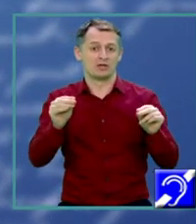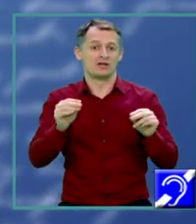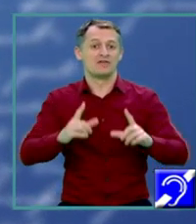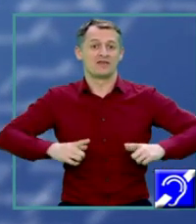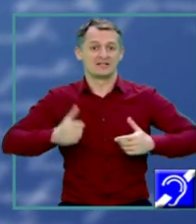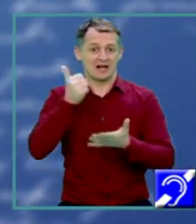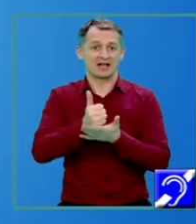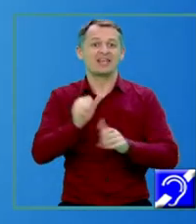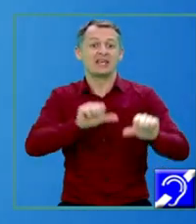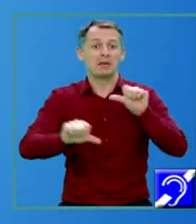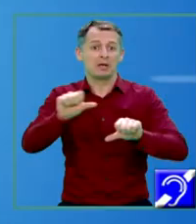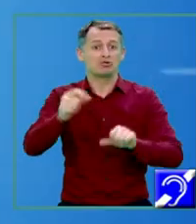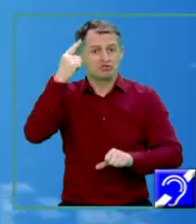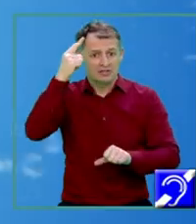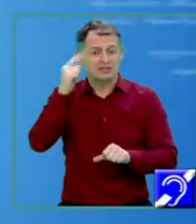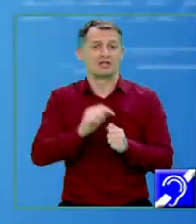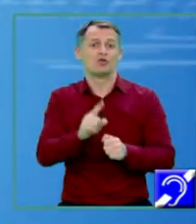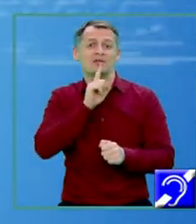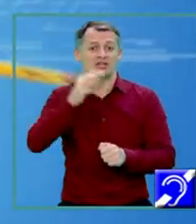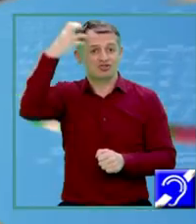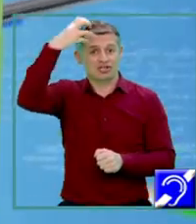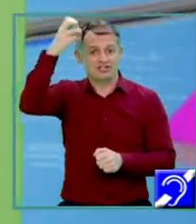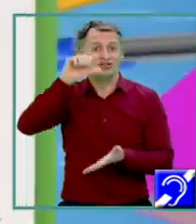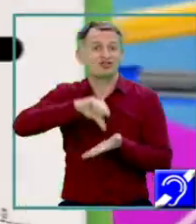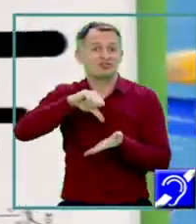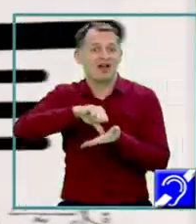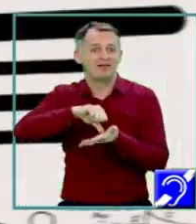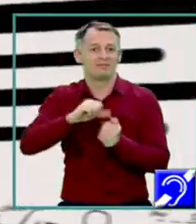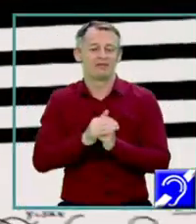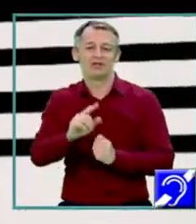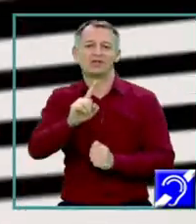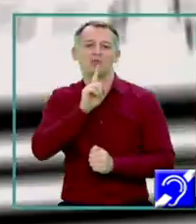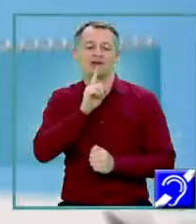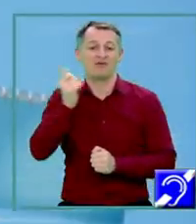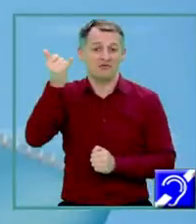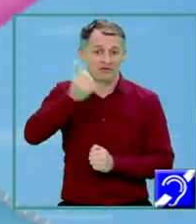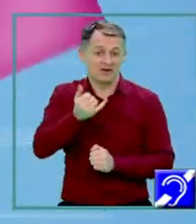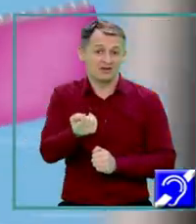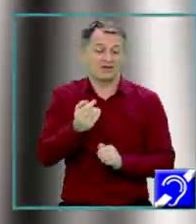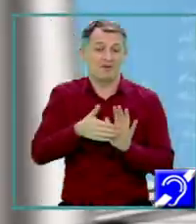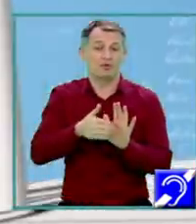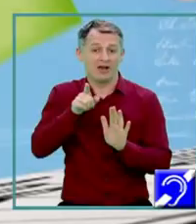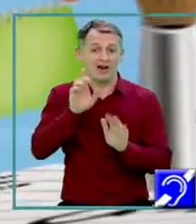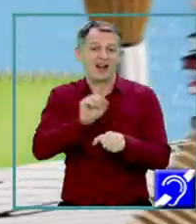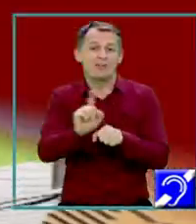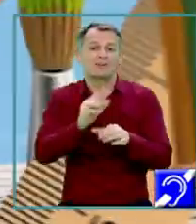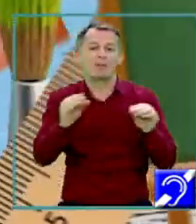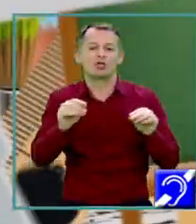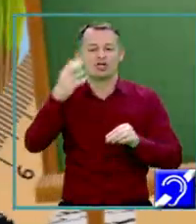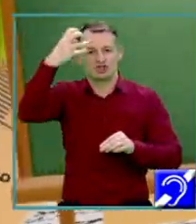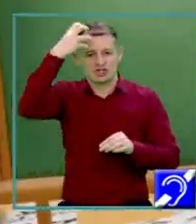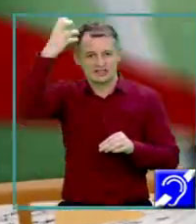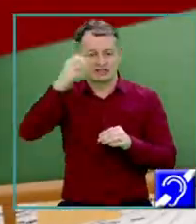chimia. Știați că este denumită știința centrală? Denumirea vine din faptul că aceasta conține elemente din mai multe